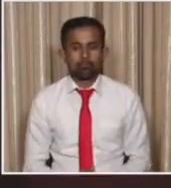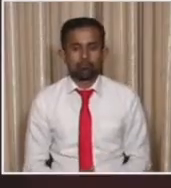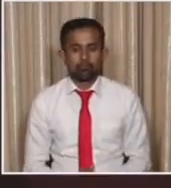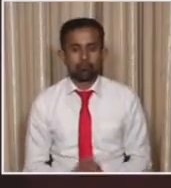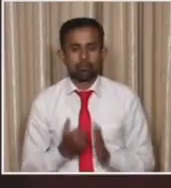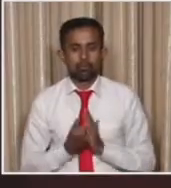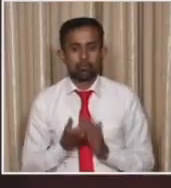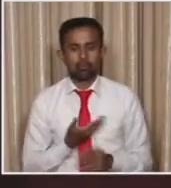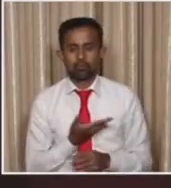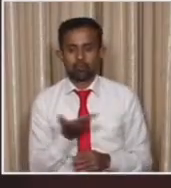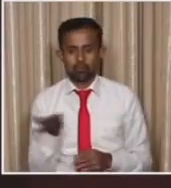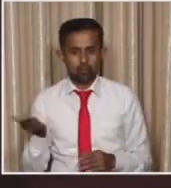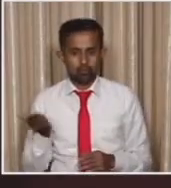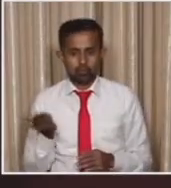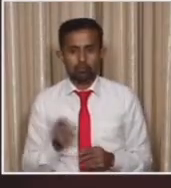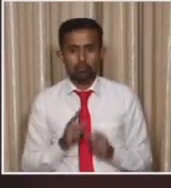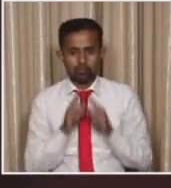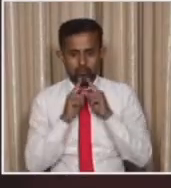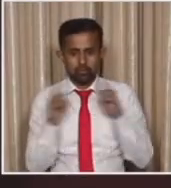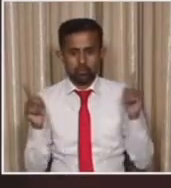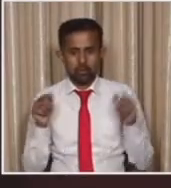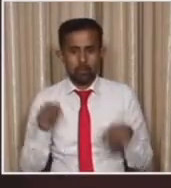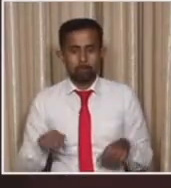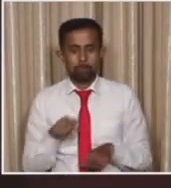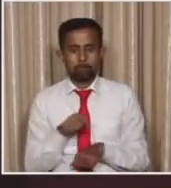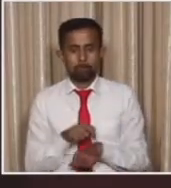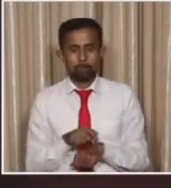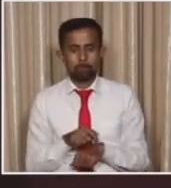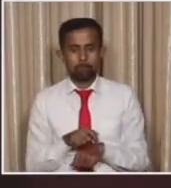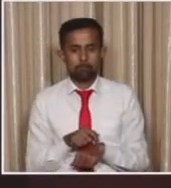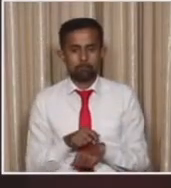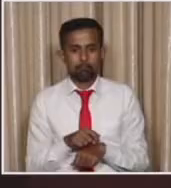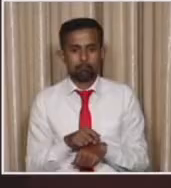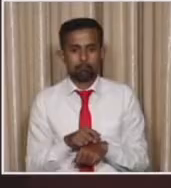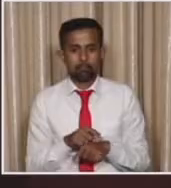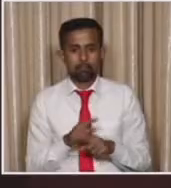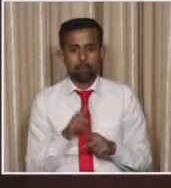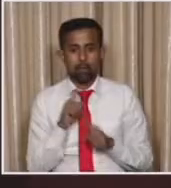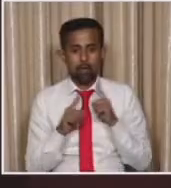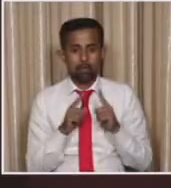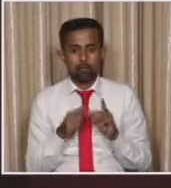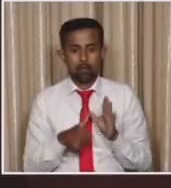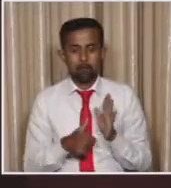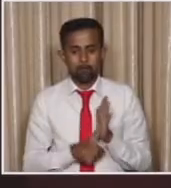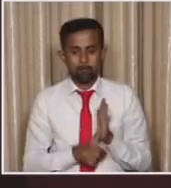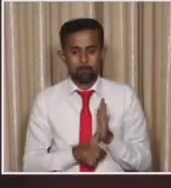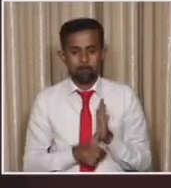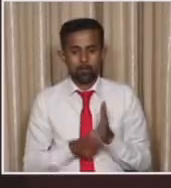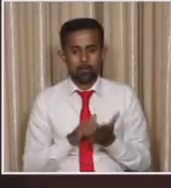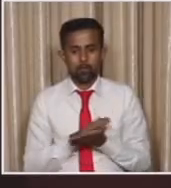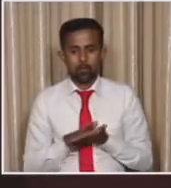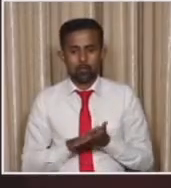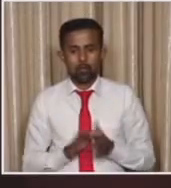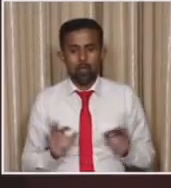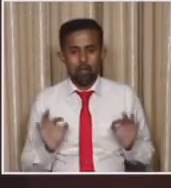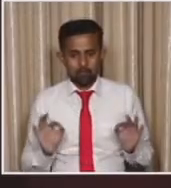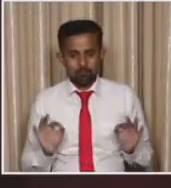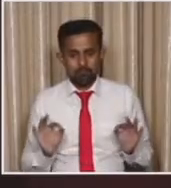Mereka garu sabah ini dengannya ini pinisa pikiran ini mereka nakota khatika awat panat. Apa sudah anak keraginya